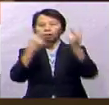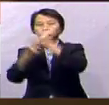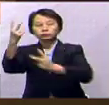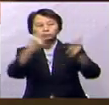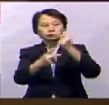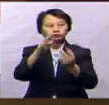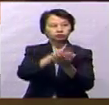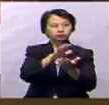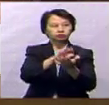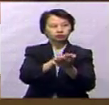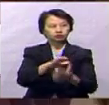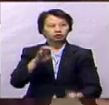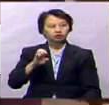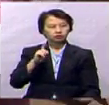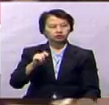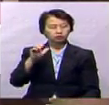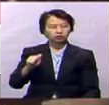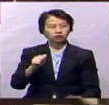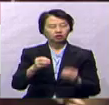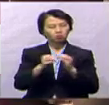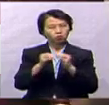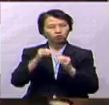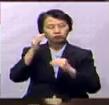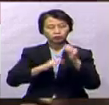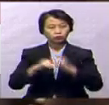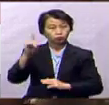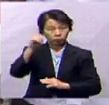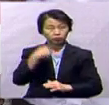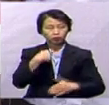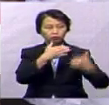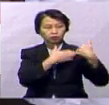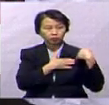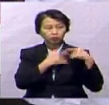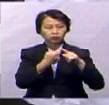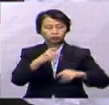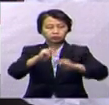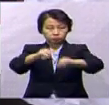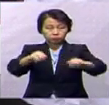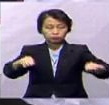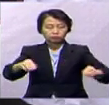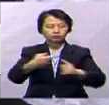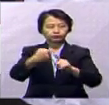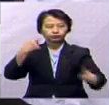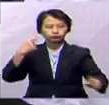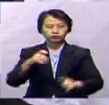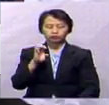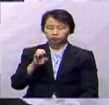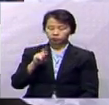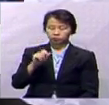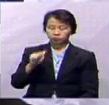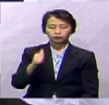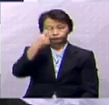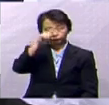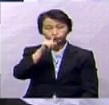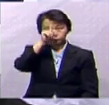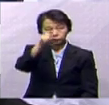school that has an ETA or more than one. And the responses I have from students, from the ETAs who